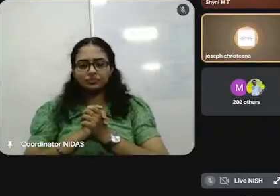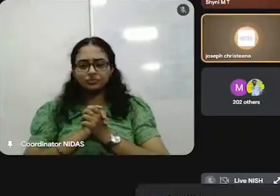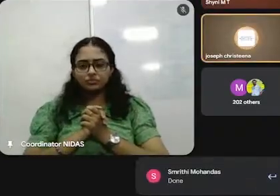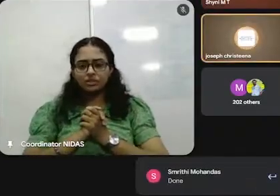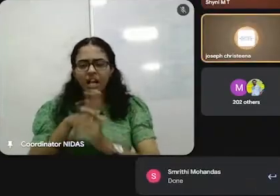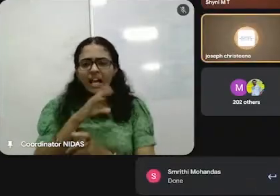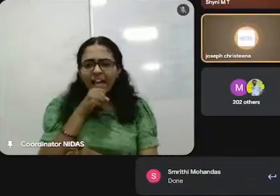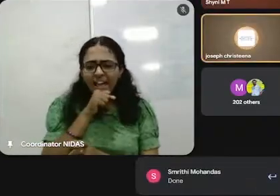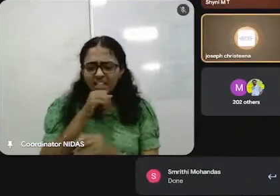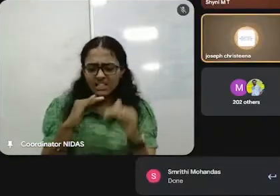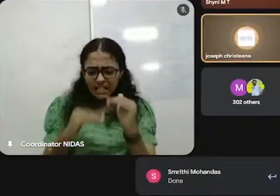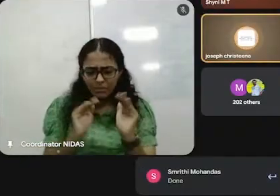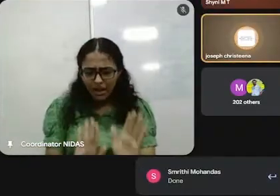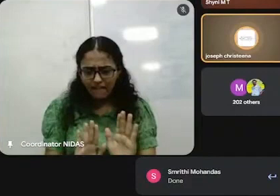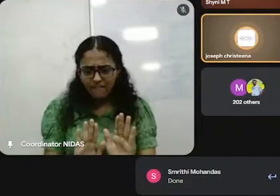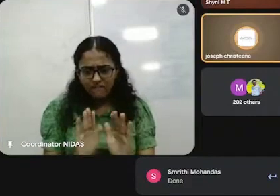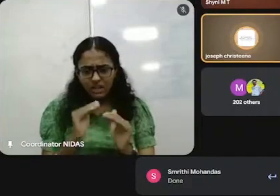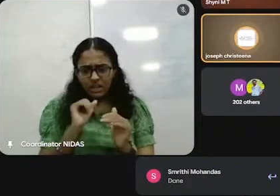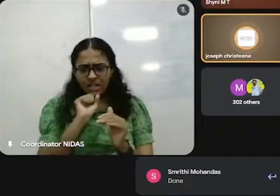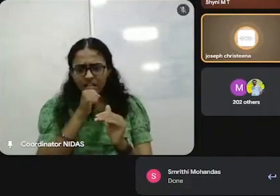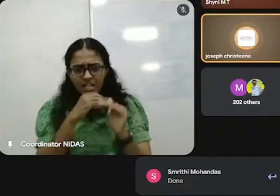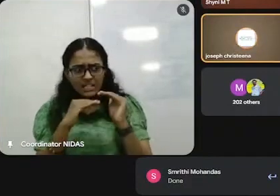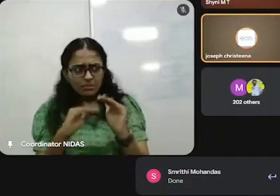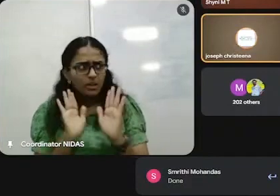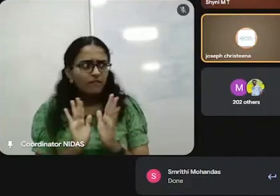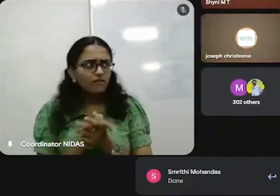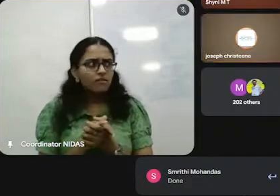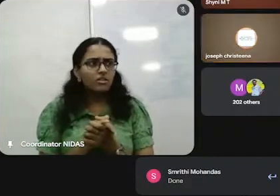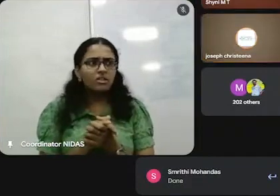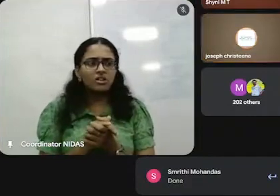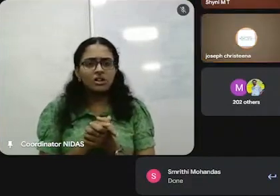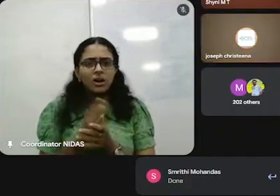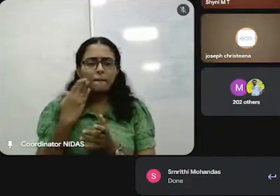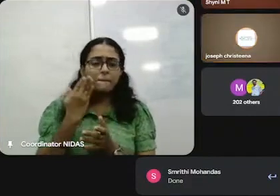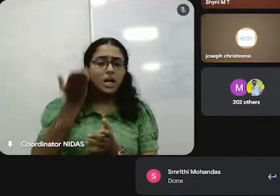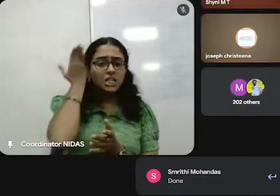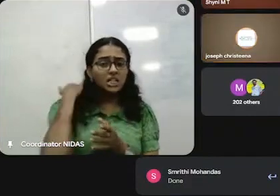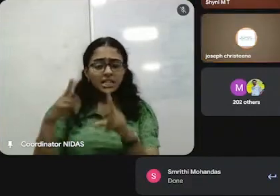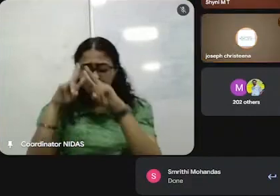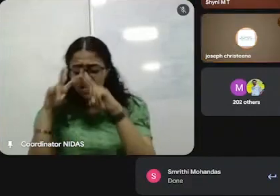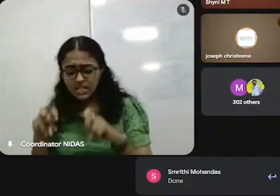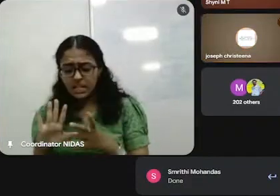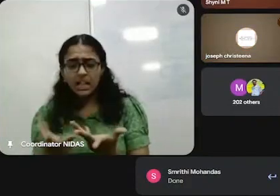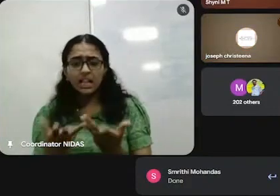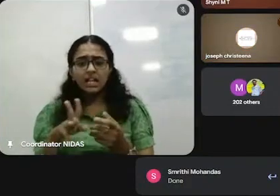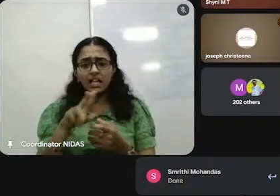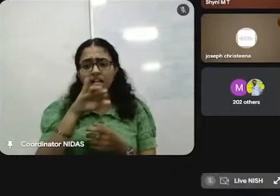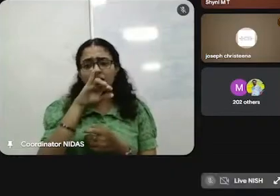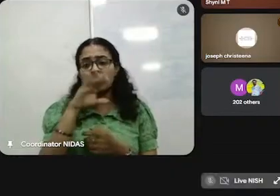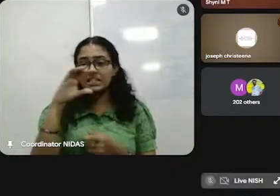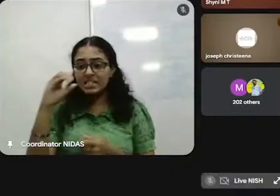ഉണ്ടോ? ഇത്ര ഏജ് തൊട്ട് ഉണ്ടാവാൻ സാധ്യതയുണ്ട് അങ്ങനെ എന്തെങ്കിലും ഉണ്ടോ? പണ്ടത്തെ കാലത്തൊക്കെ പഠനപ്രകാരം പറഞ്ഞത് ഒരു